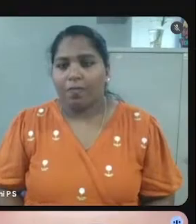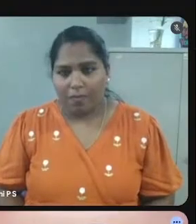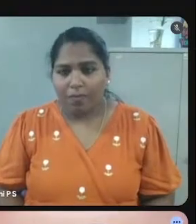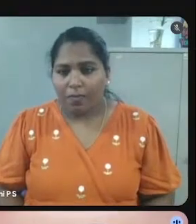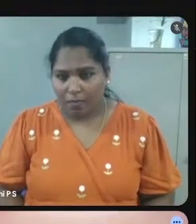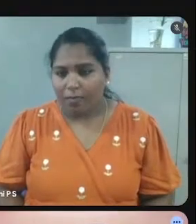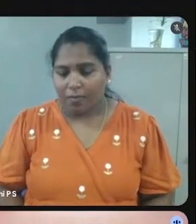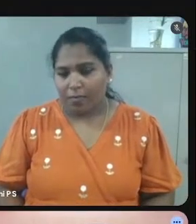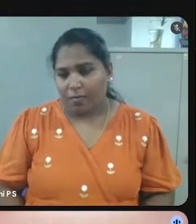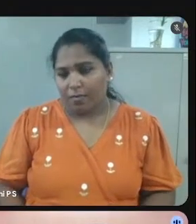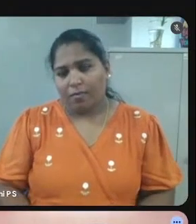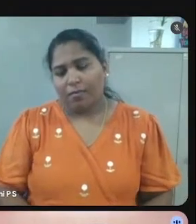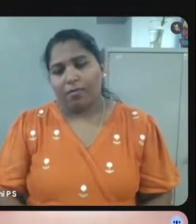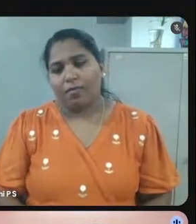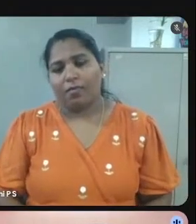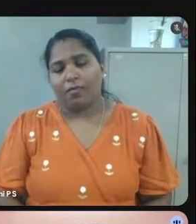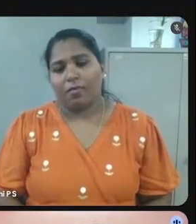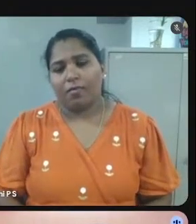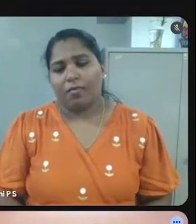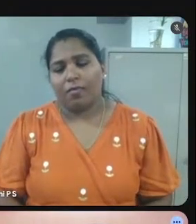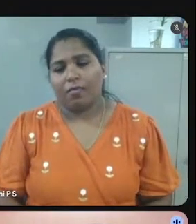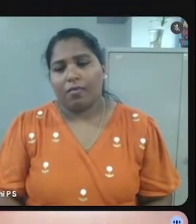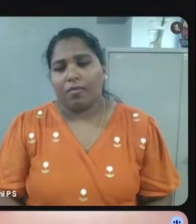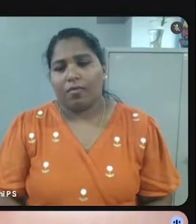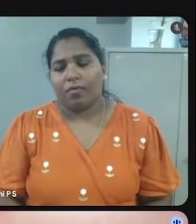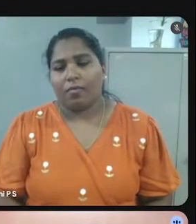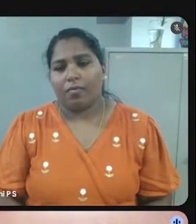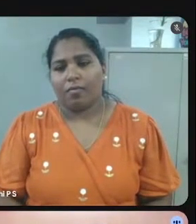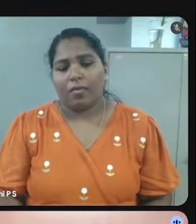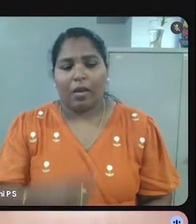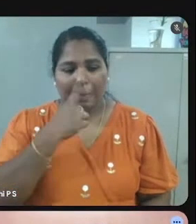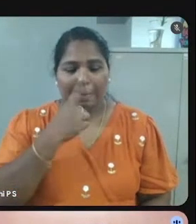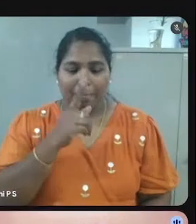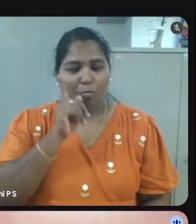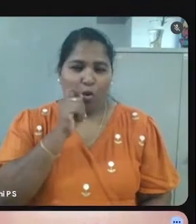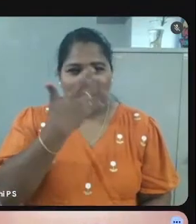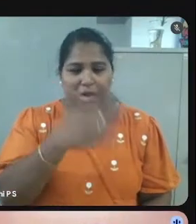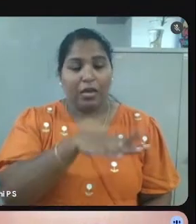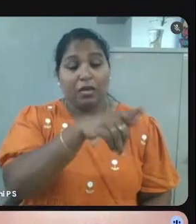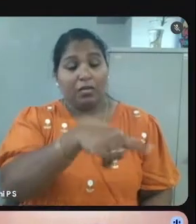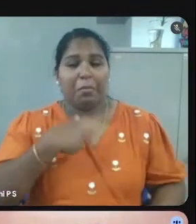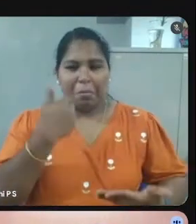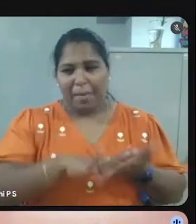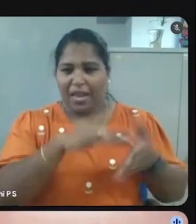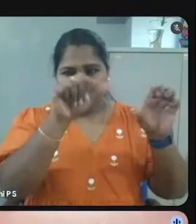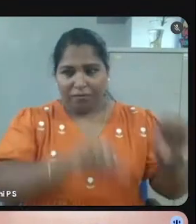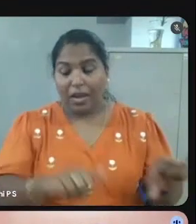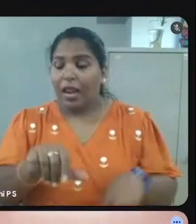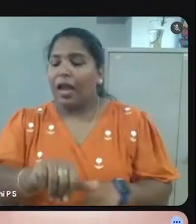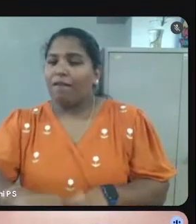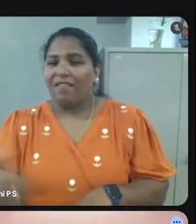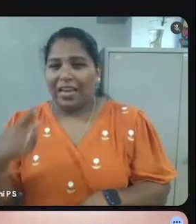അതെ. അവർക്ക് ഒരു പേഷ്യന്റ് അവർക്ക് മാരി ചെയ്യാനുള്ള അവസ്ഥയല്ല, അപ്പൊ അവർക്ക് സെക്ഷുവൽ വർക്കറിന്റെ ഹെൽപ്പ്